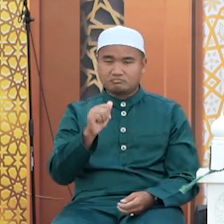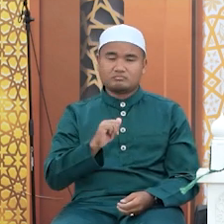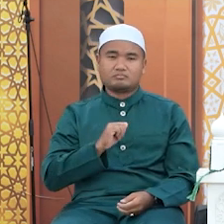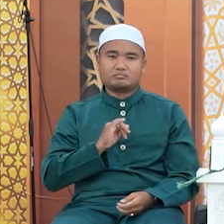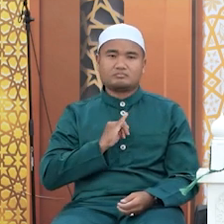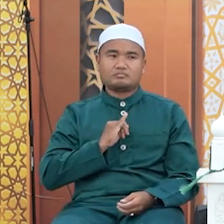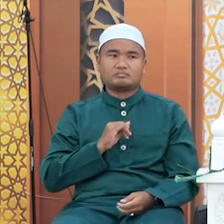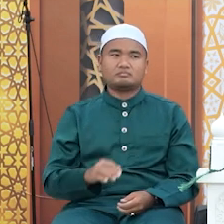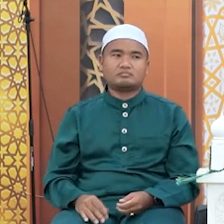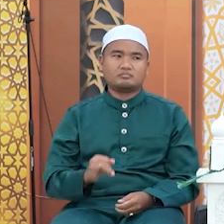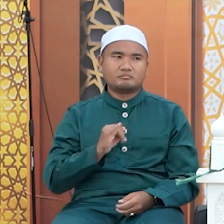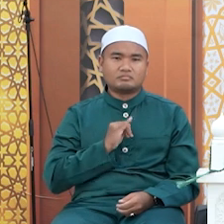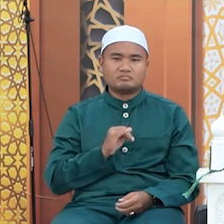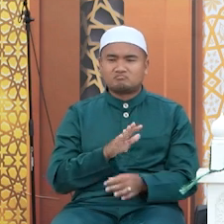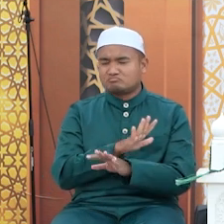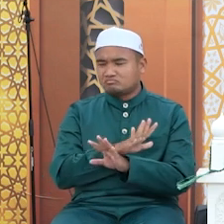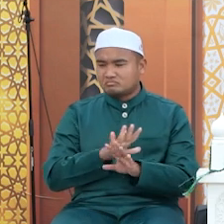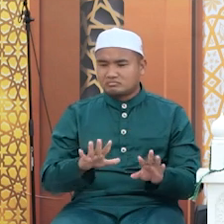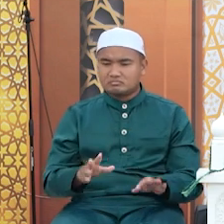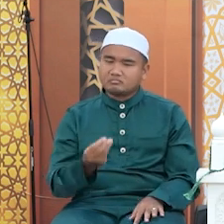Saya ni sudah lama tak boleh makan.